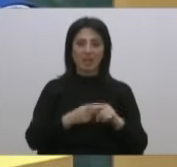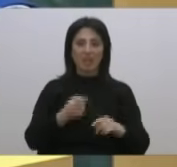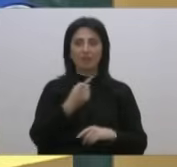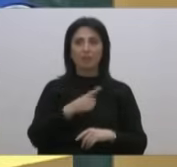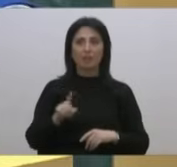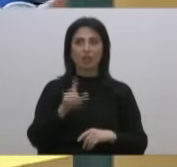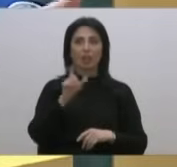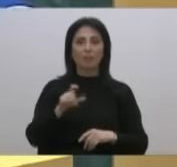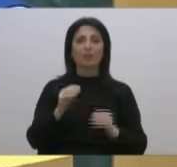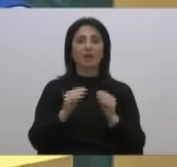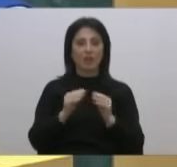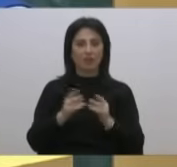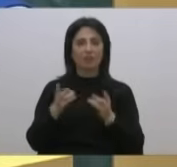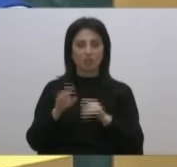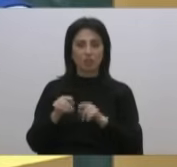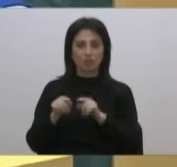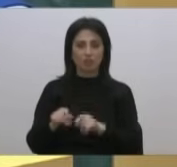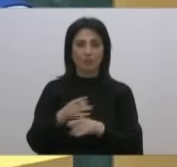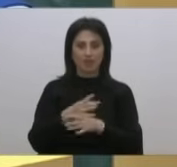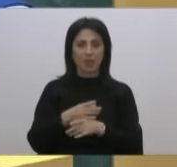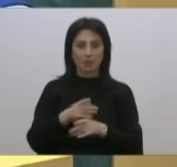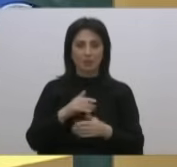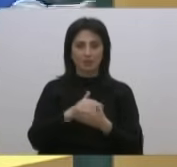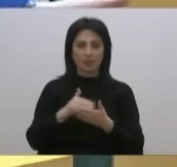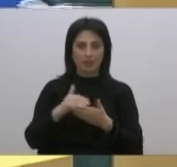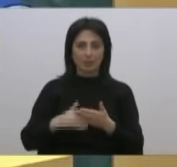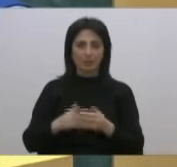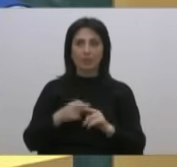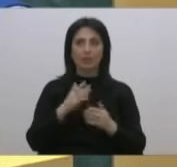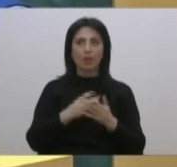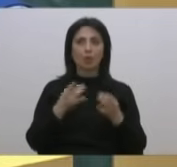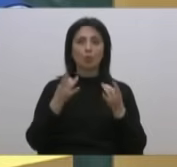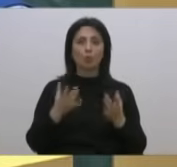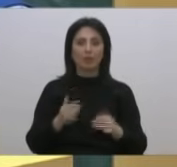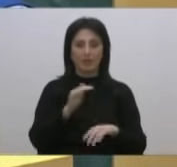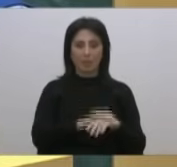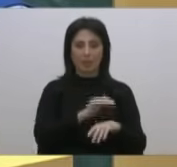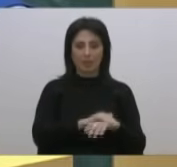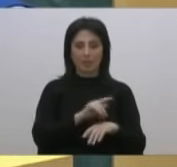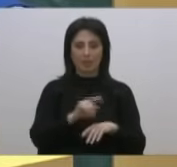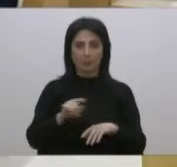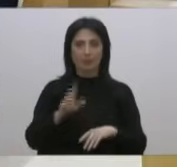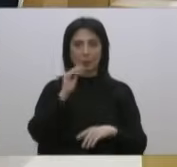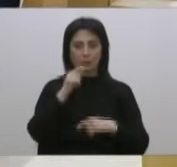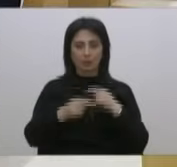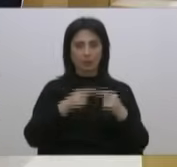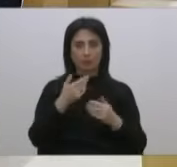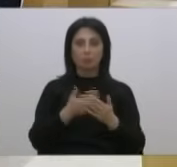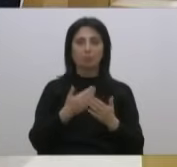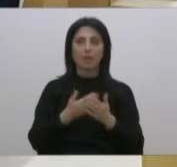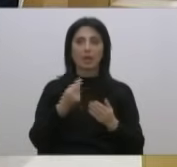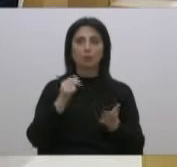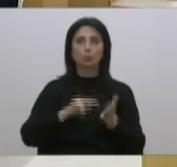მილიონი ადამიანი კვლავაც რჩება სიღარიბის ხარჯს მიღმა. ეს არის უბრალოდ ფაქტები. როცა საუბარია